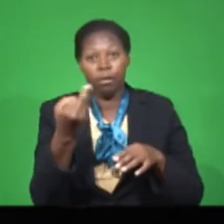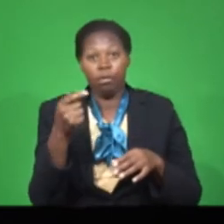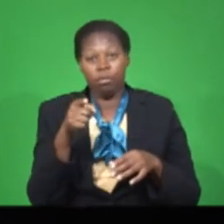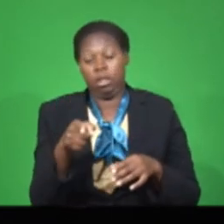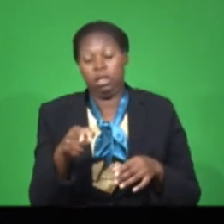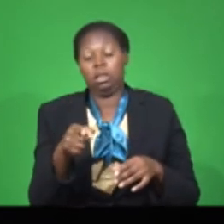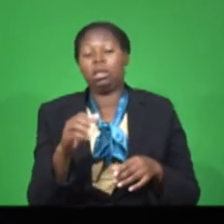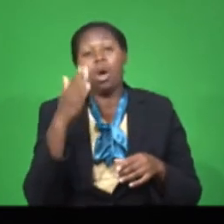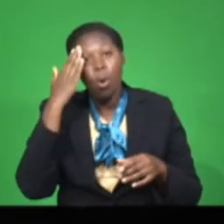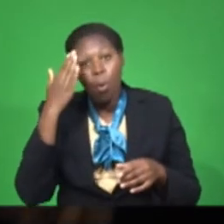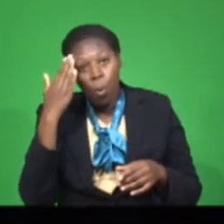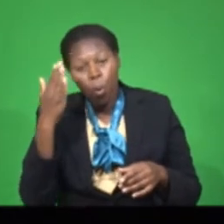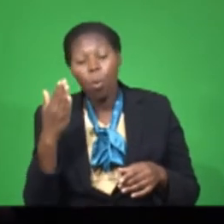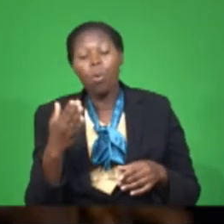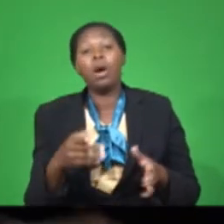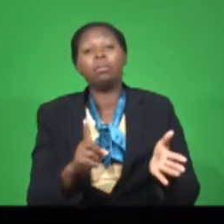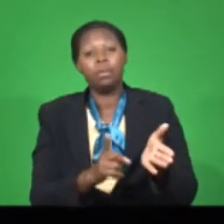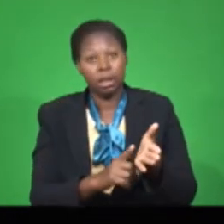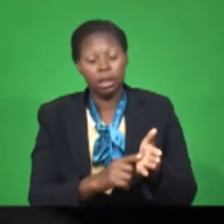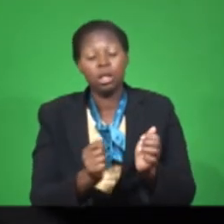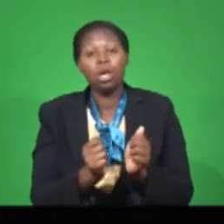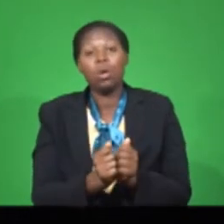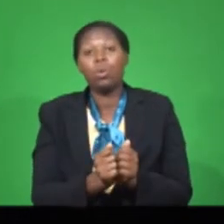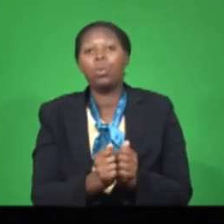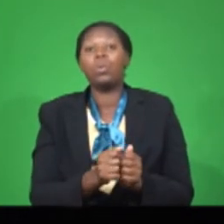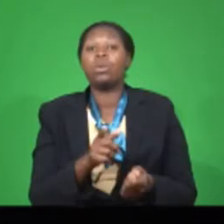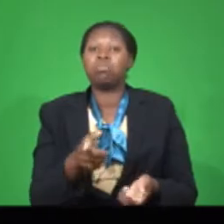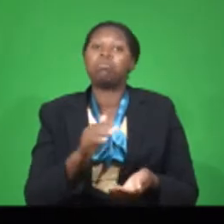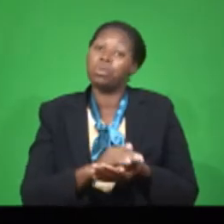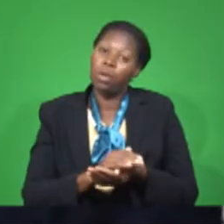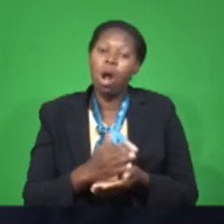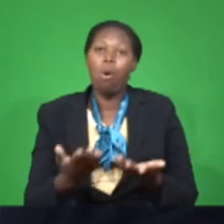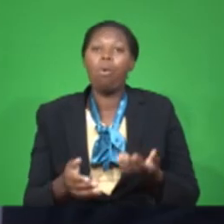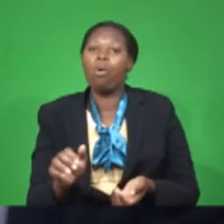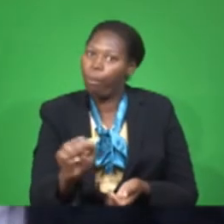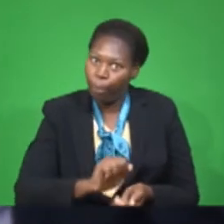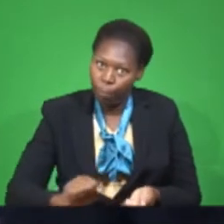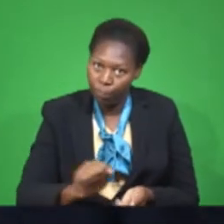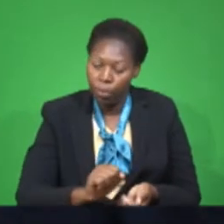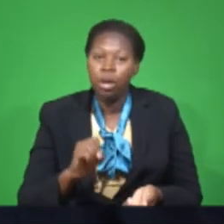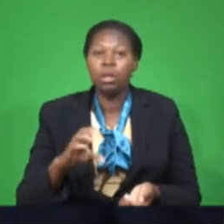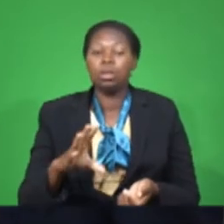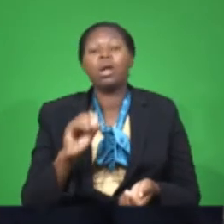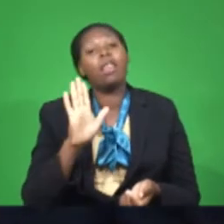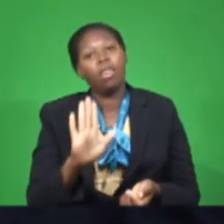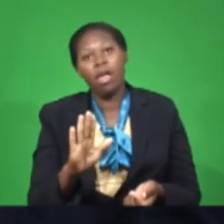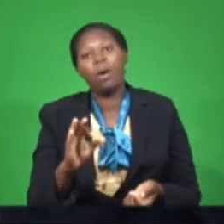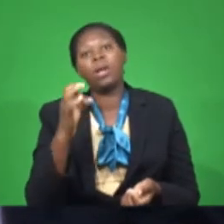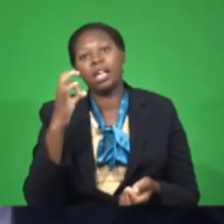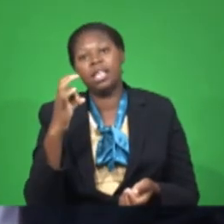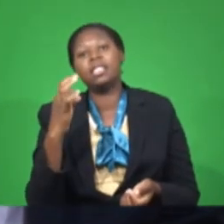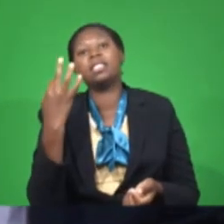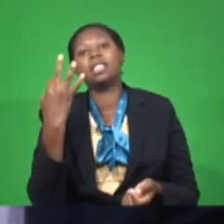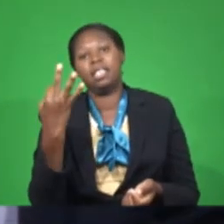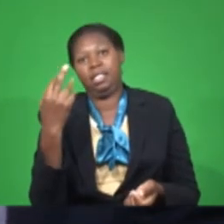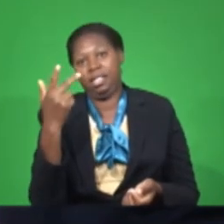nemamaids. Ndiye wacho inda pana Genesis 38 unzi. Pavhesi ya 14. Ndiye Judha wacho iye.